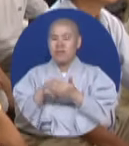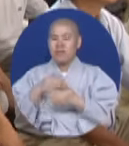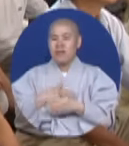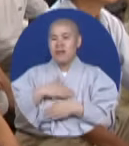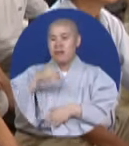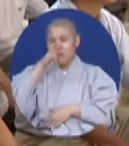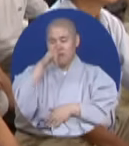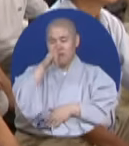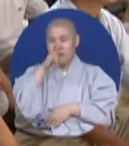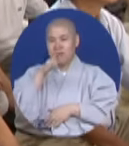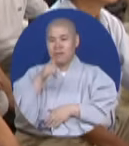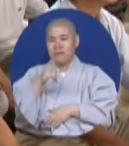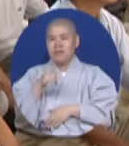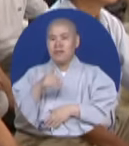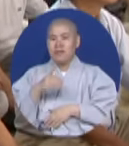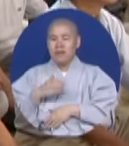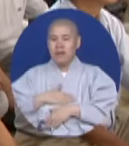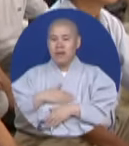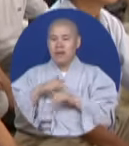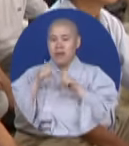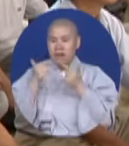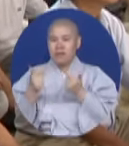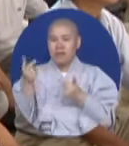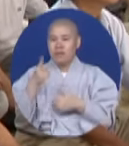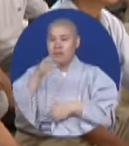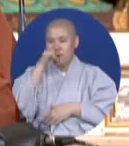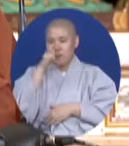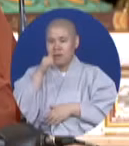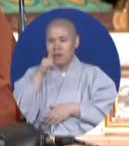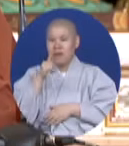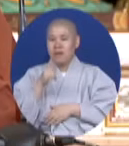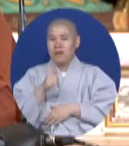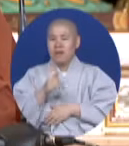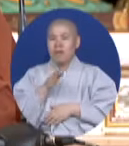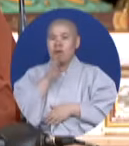내가 있죠. 내가 아닌 게 있는 겁니다. 이게 아상이다.